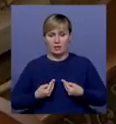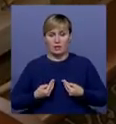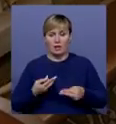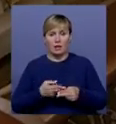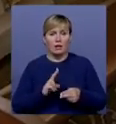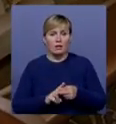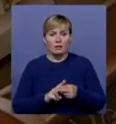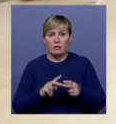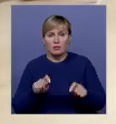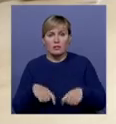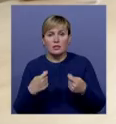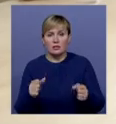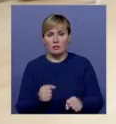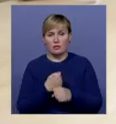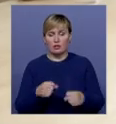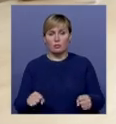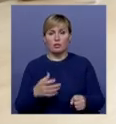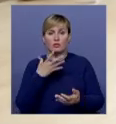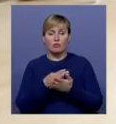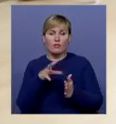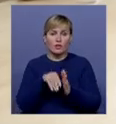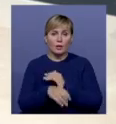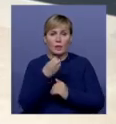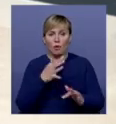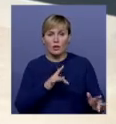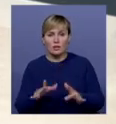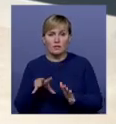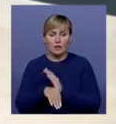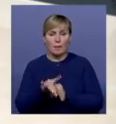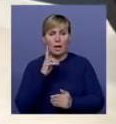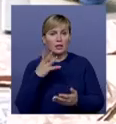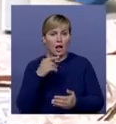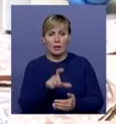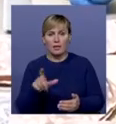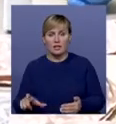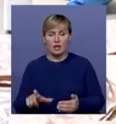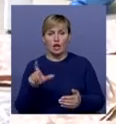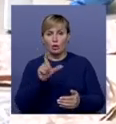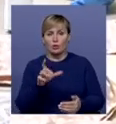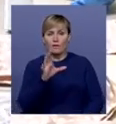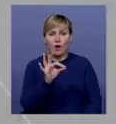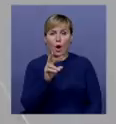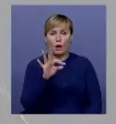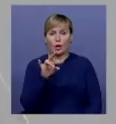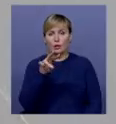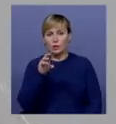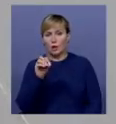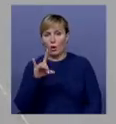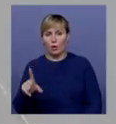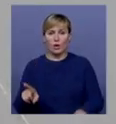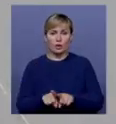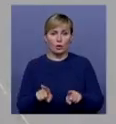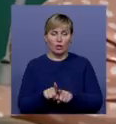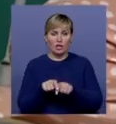не передать словами. Свой вклад в благое дело внесли и молодые алматинцы. Волонтер молодежного крыла Жасотан Бибигуль